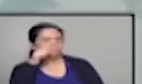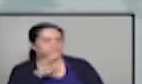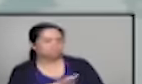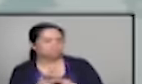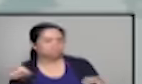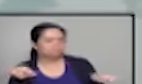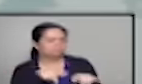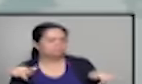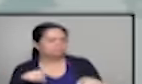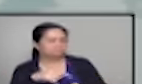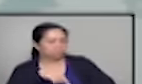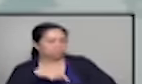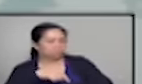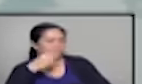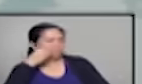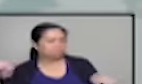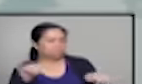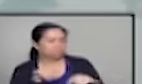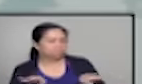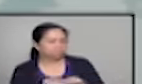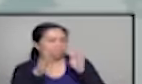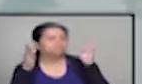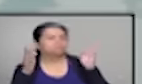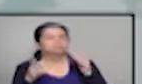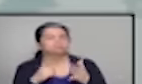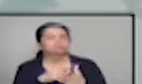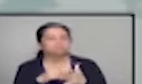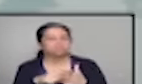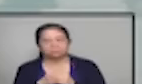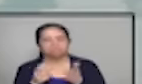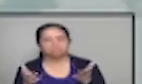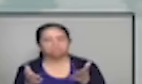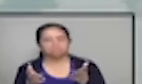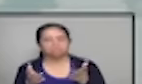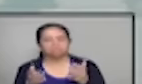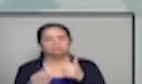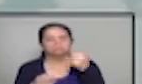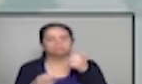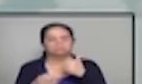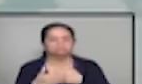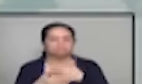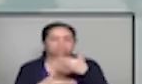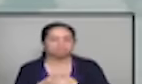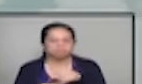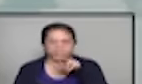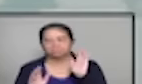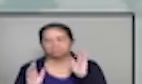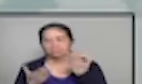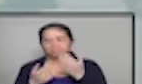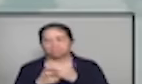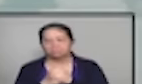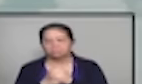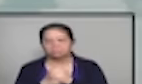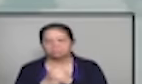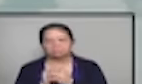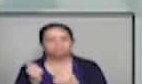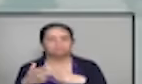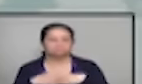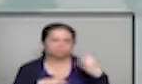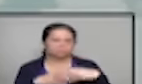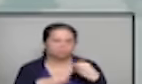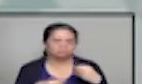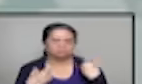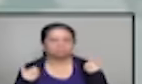Bakit ganitong oras na siya umuwi, ganun. Okay. Tapos, hanggang sa may iba pa akong sumunod na nakita na parang lumalabas na nga sila.